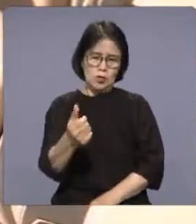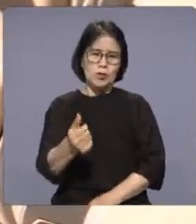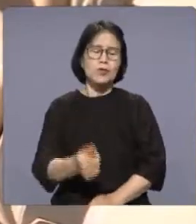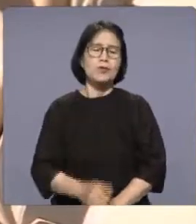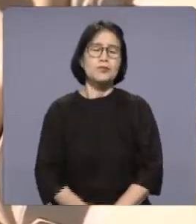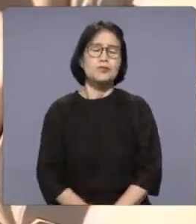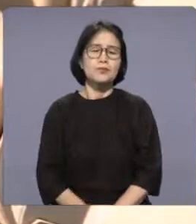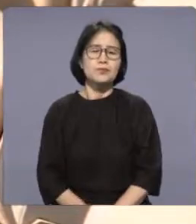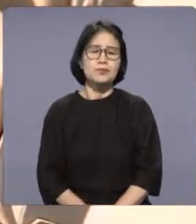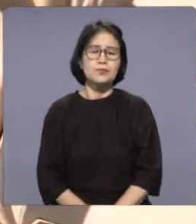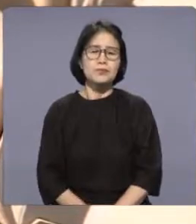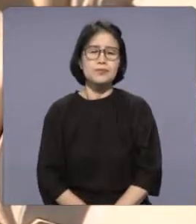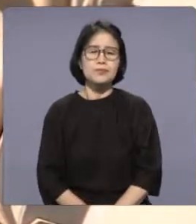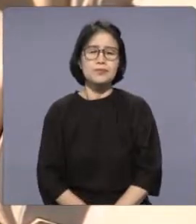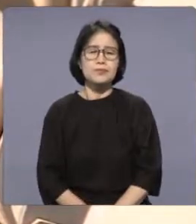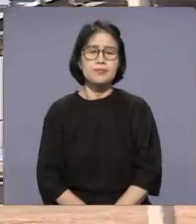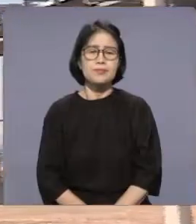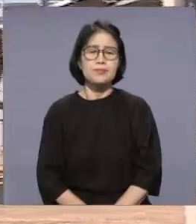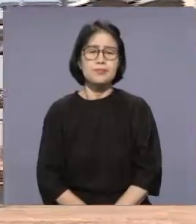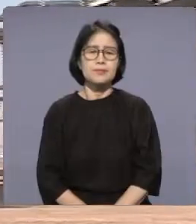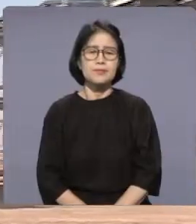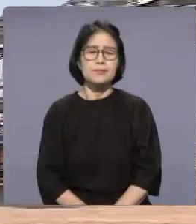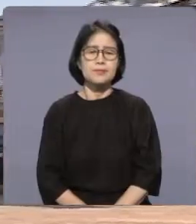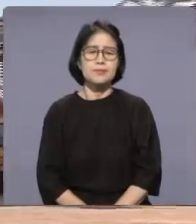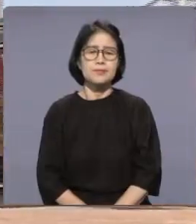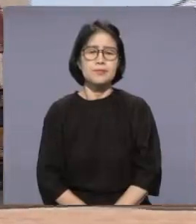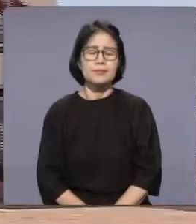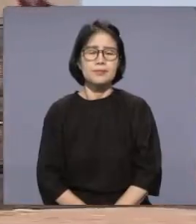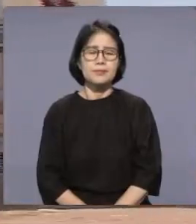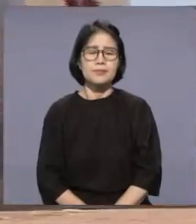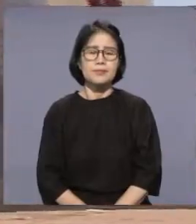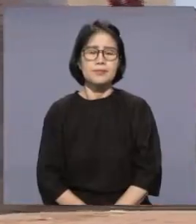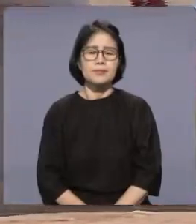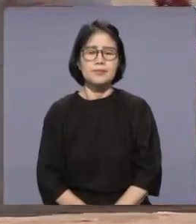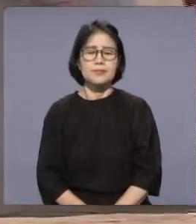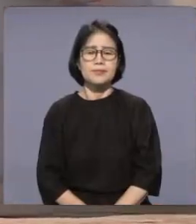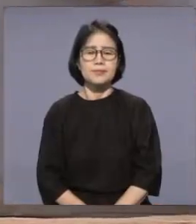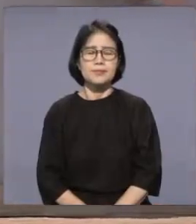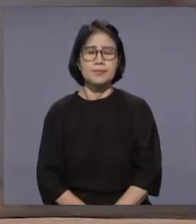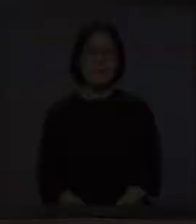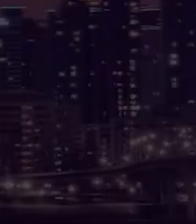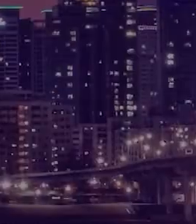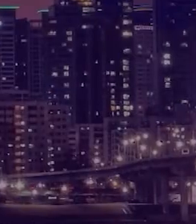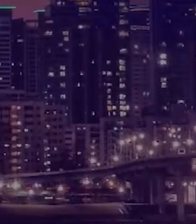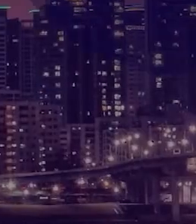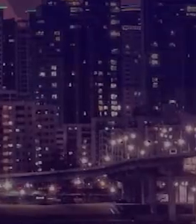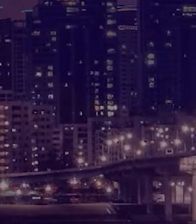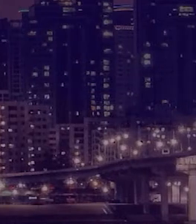것도 영향을 미친 것으로 보입니다. OBS 뉴스 황다연입니다.